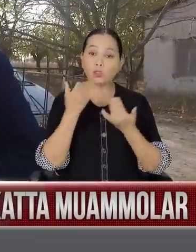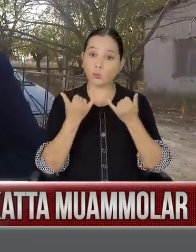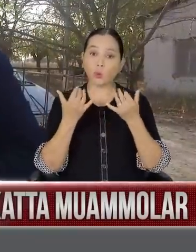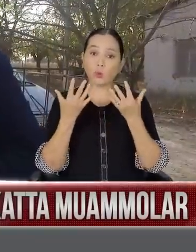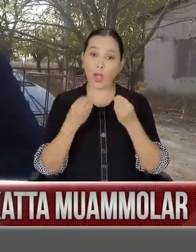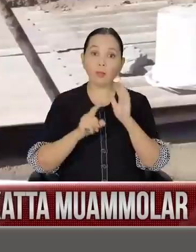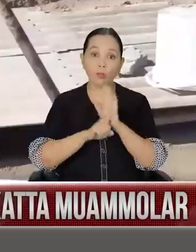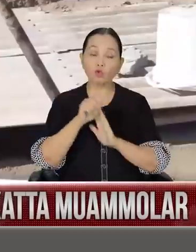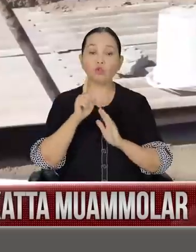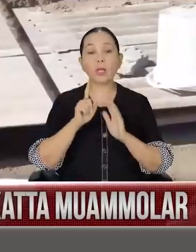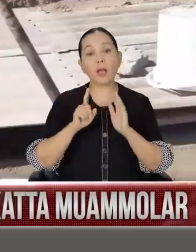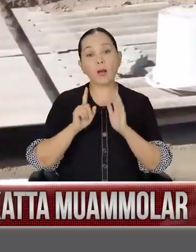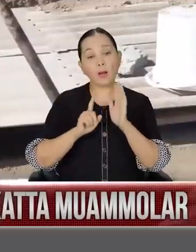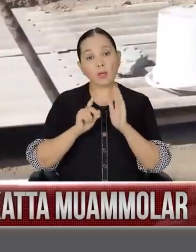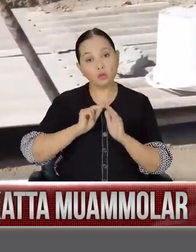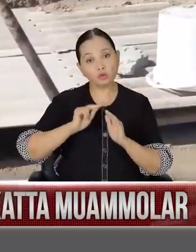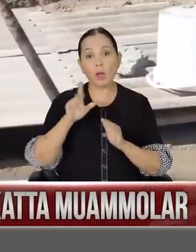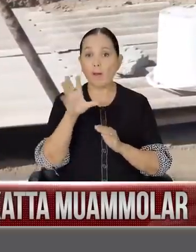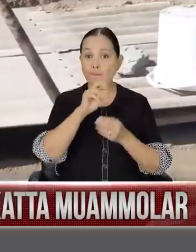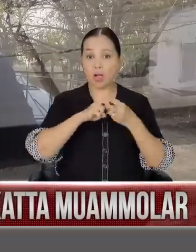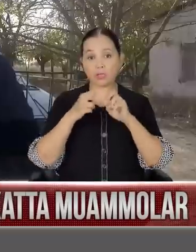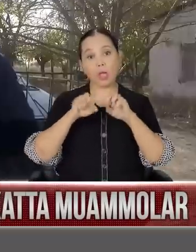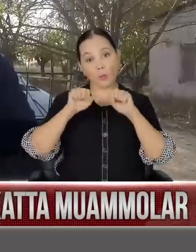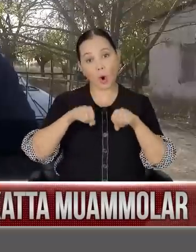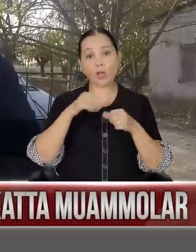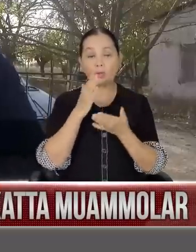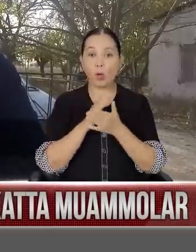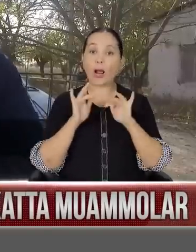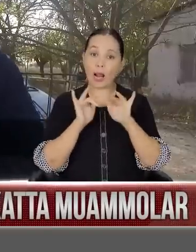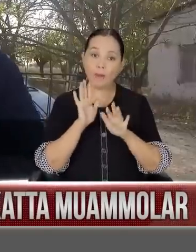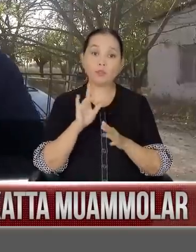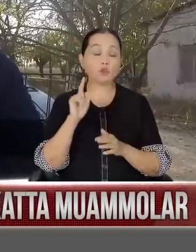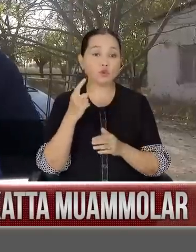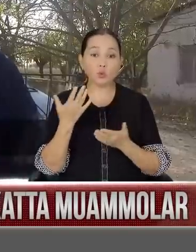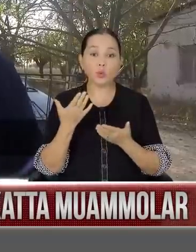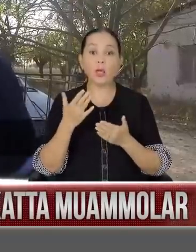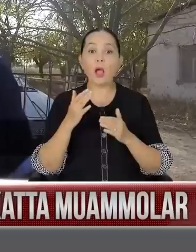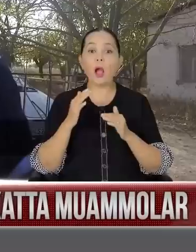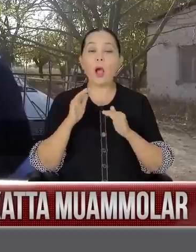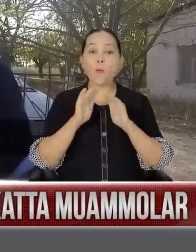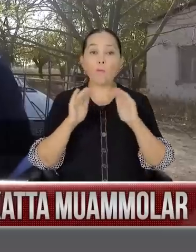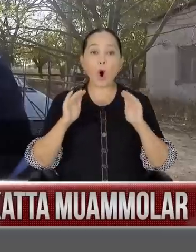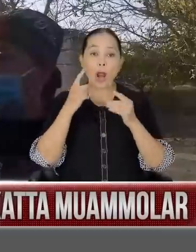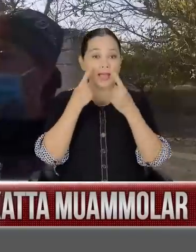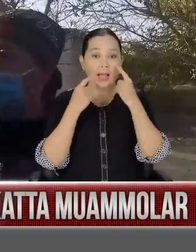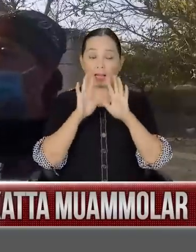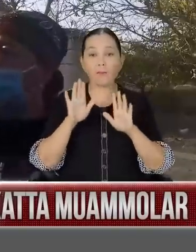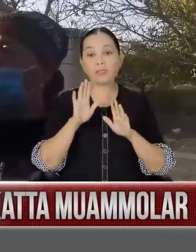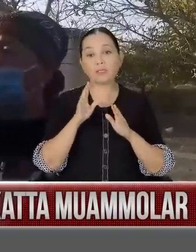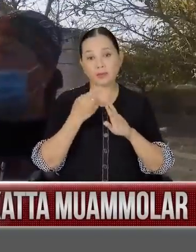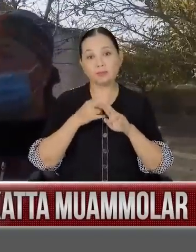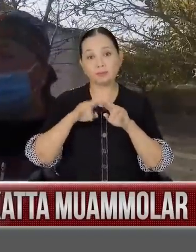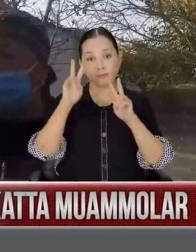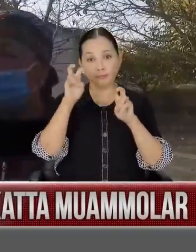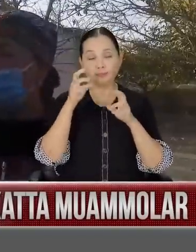boshlab bel bog'lab kirishamiz. Bu masala hammasi imkoniyati bor masala. Qilamiz. Chunki bola yig'lamasa degan joydanda hamma masalani